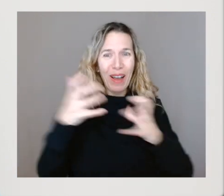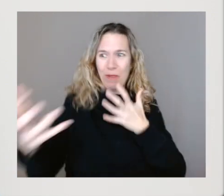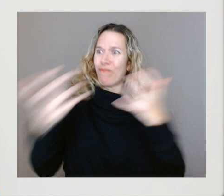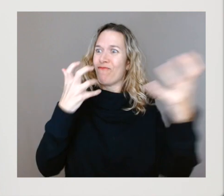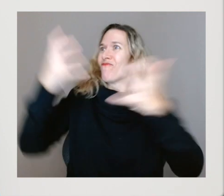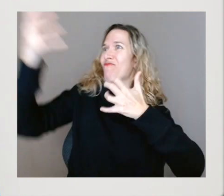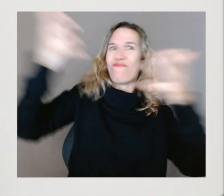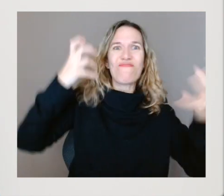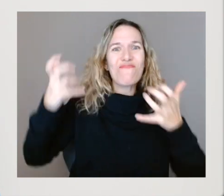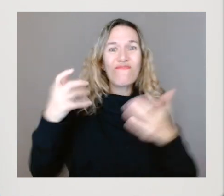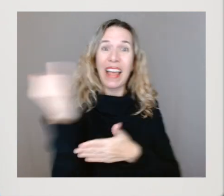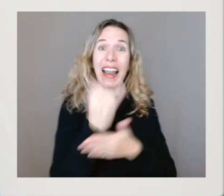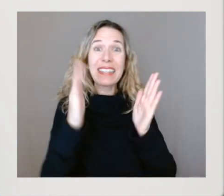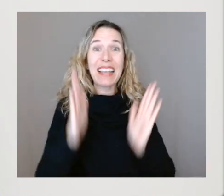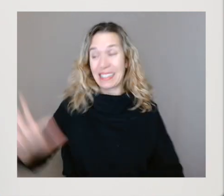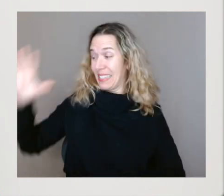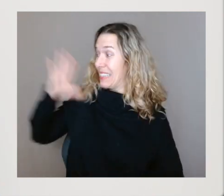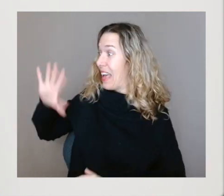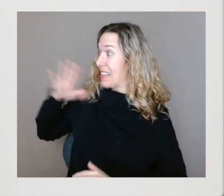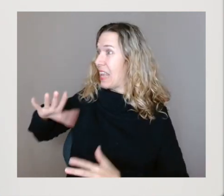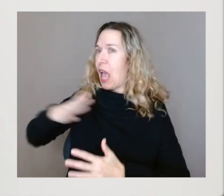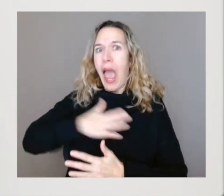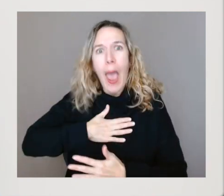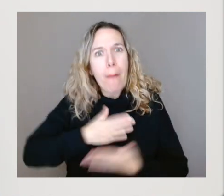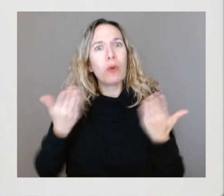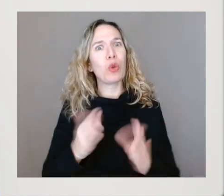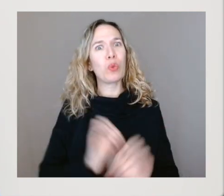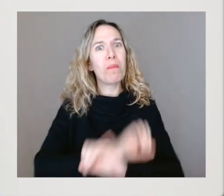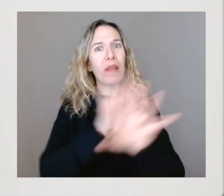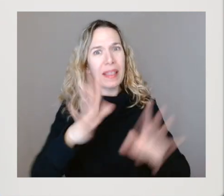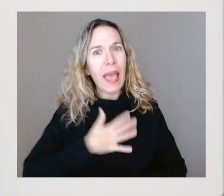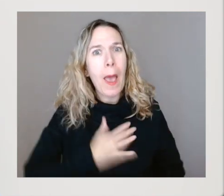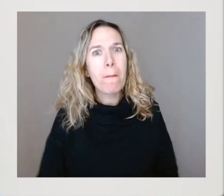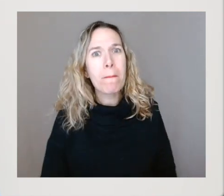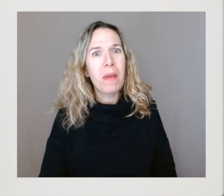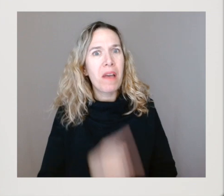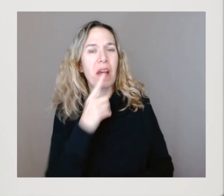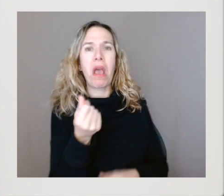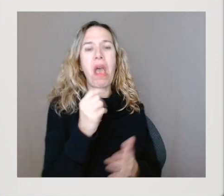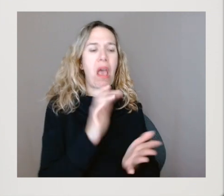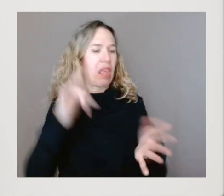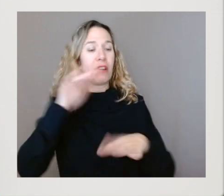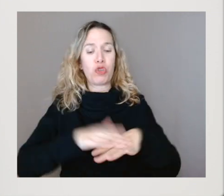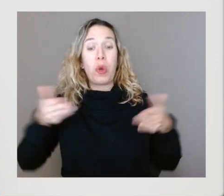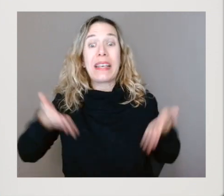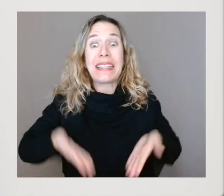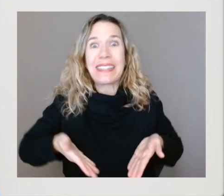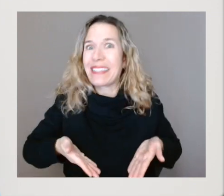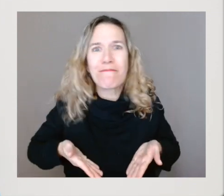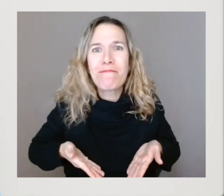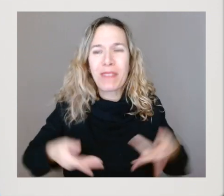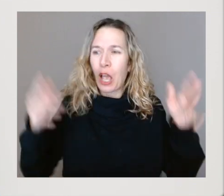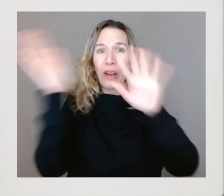accentué, où les artistes d'hier aiment le aujourd'hui, où on ne capitalise pas sur le ici.